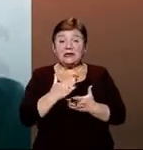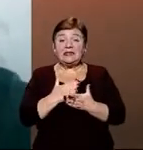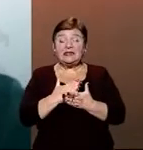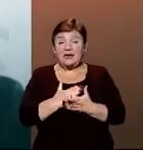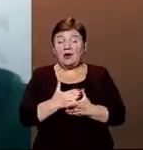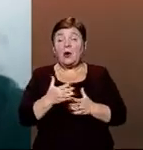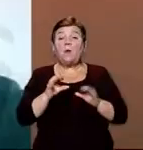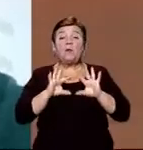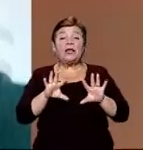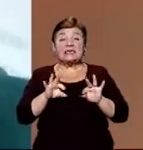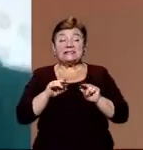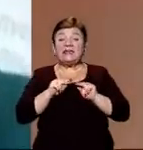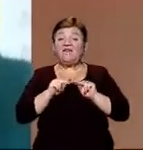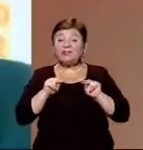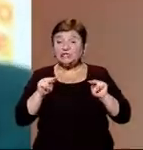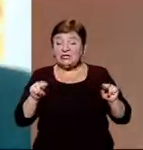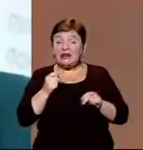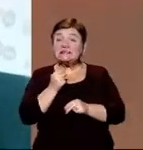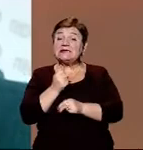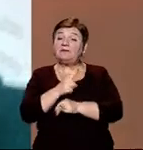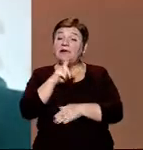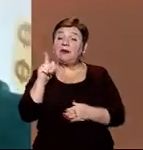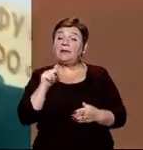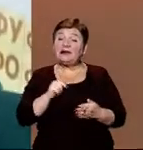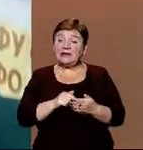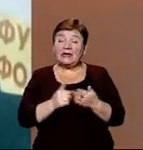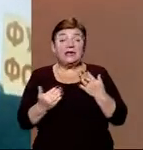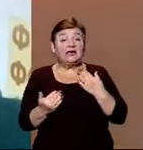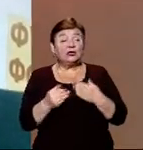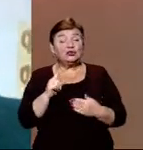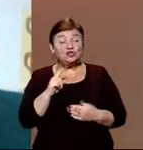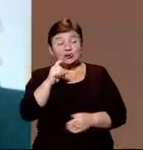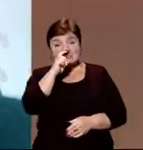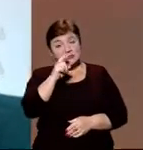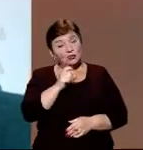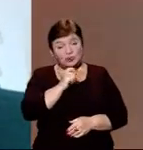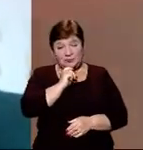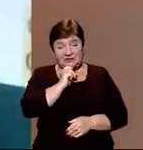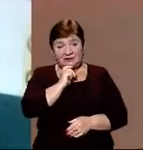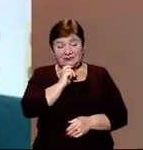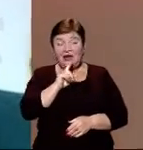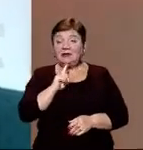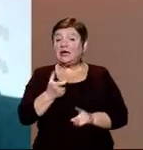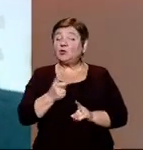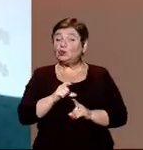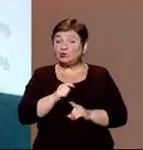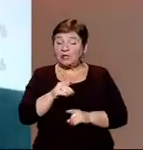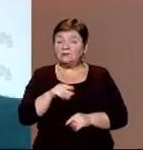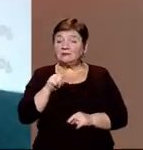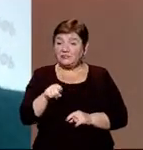чути пояснення вчителя та задавати питання, якщо дитина щось не зрозуміла. Недоліки цього